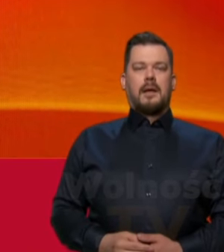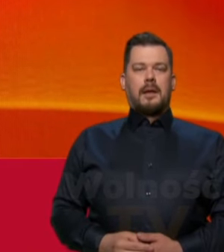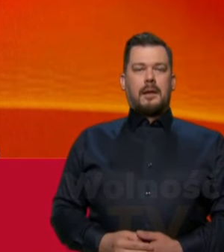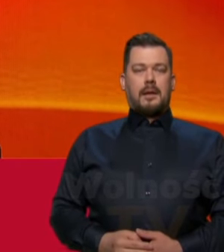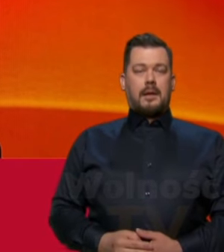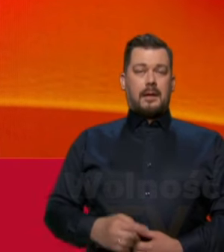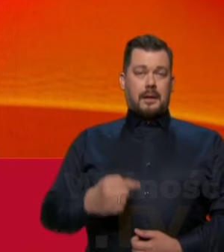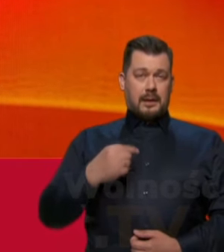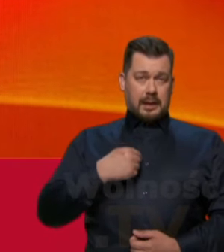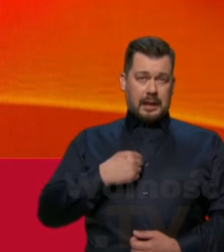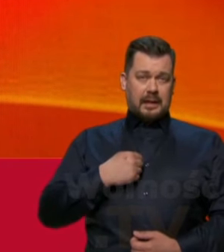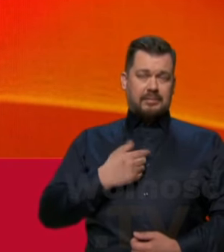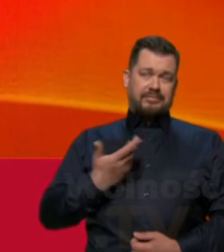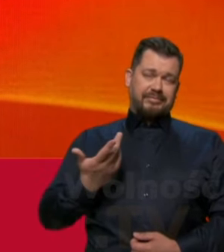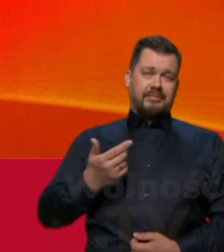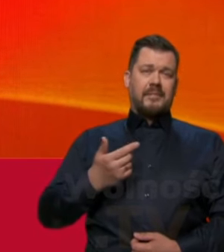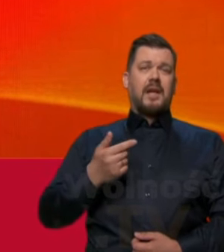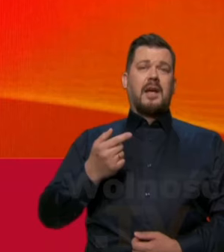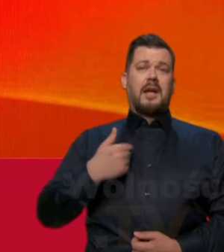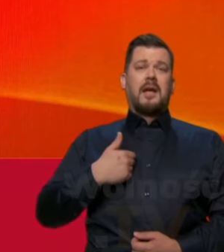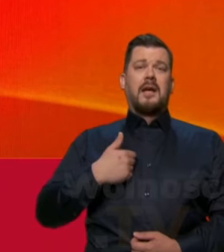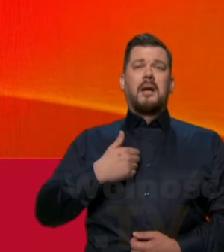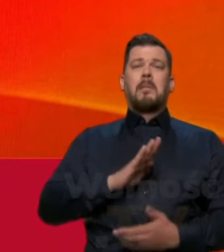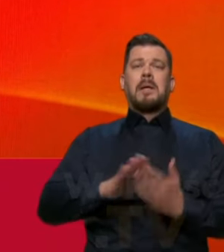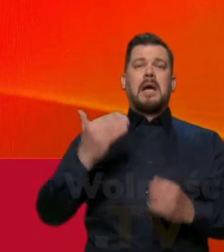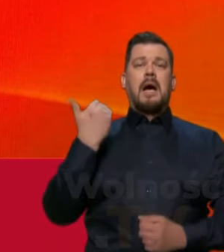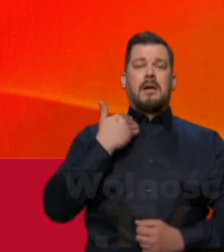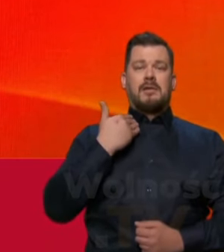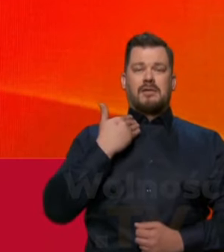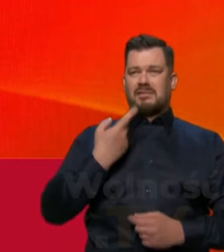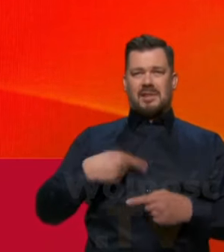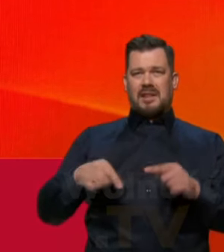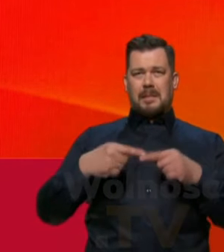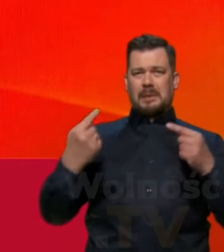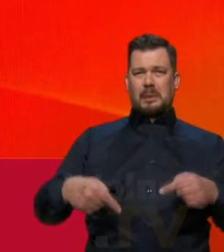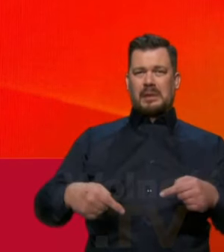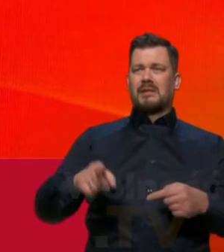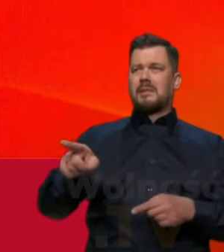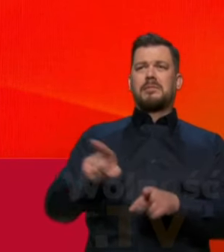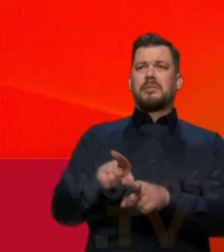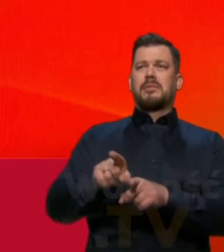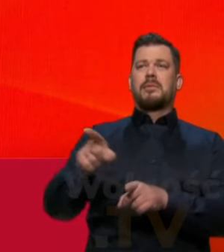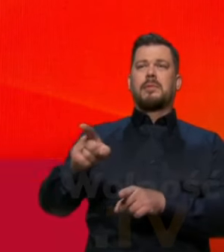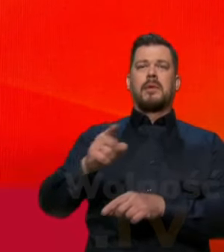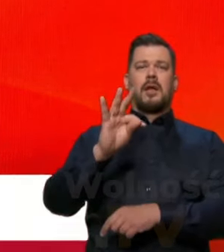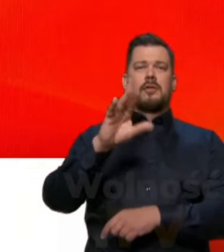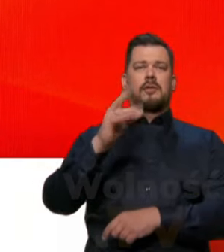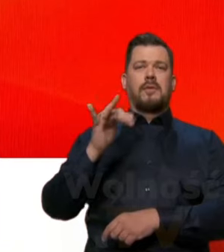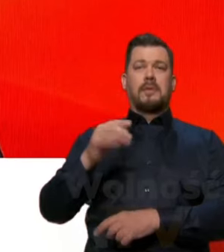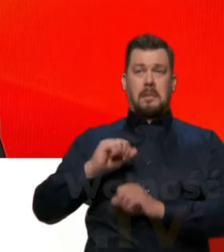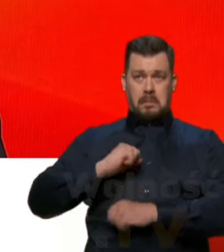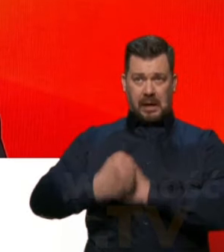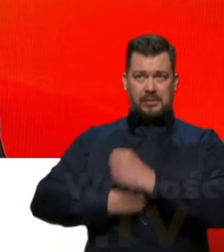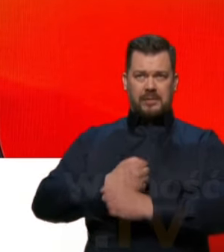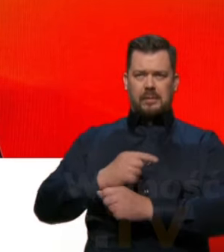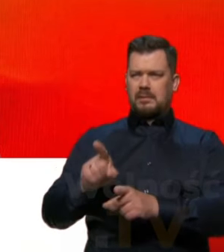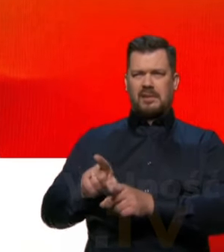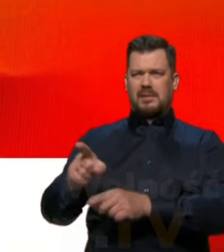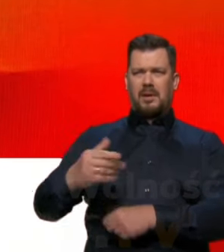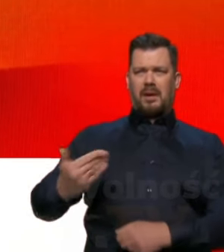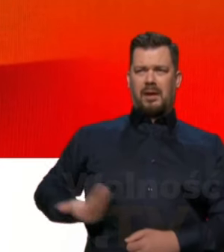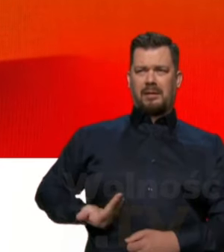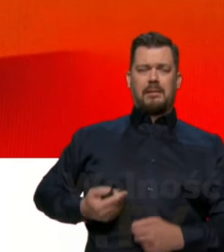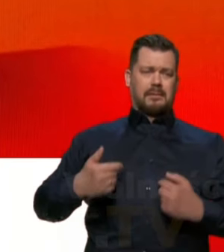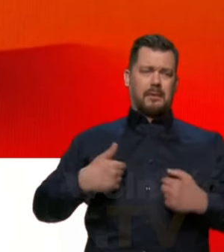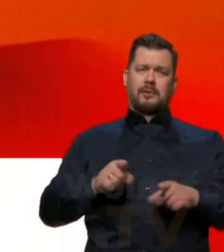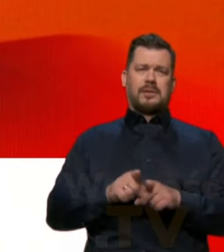Ja się nadaję do promowania prohibicji równie bardzo jak Rafał Trzaskowski do promowania pracowitości. Moim zdaniem jest